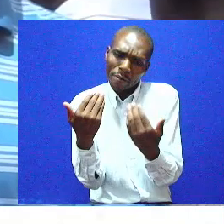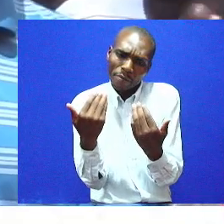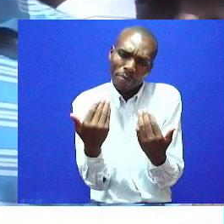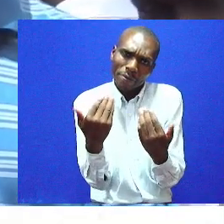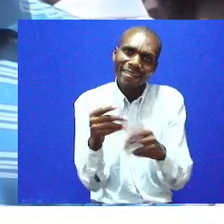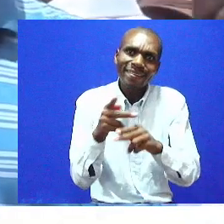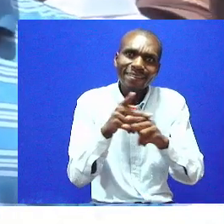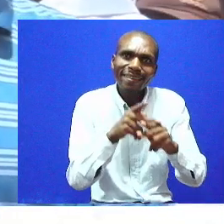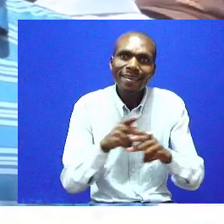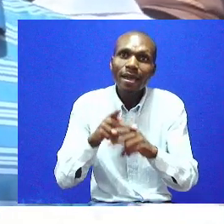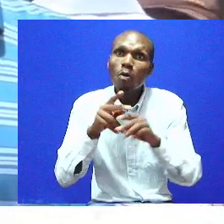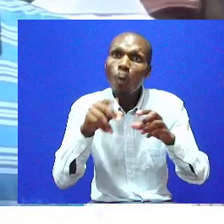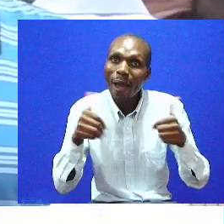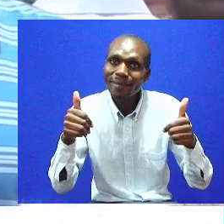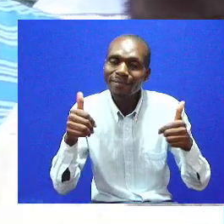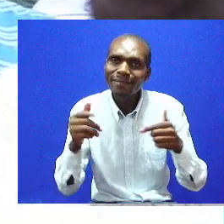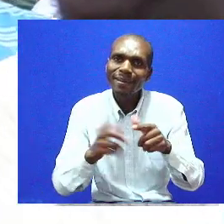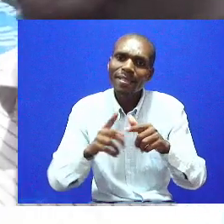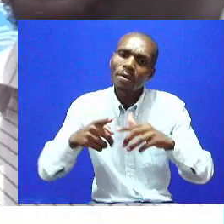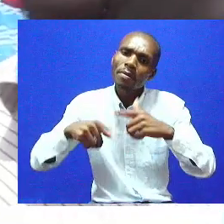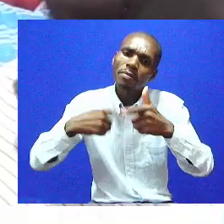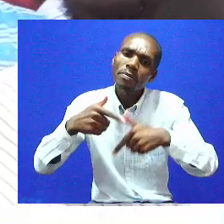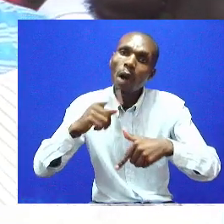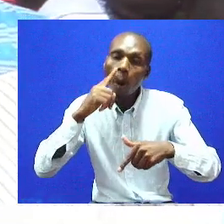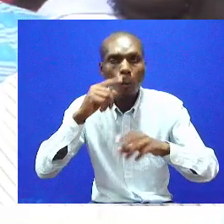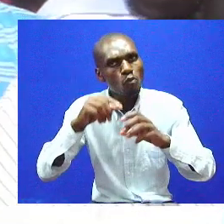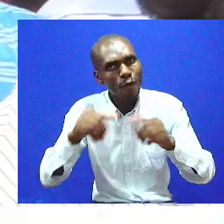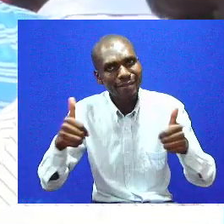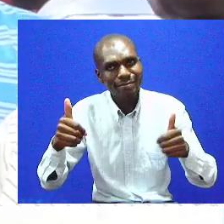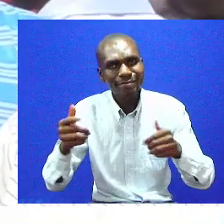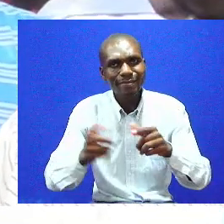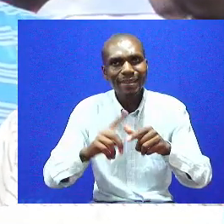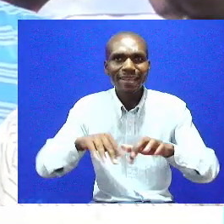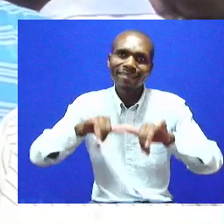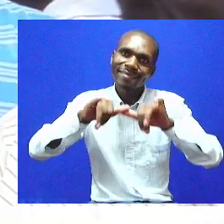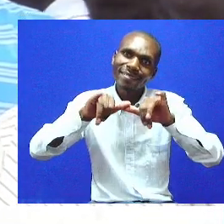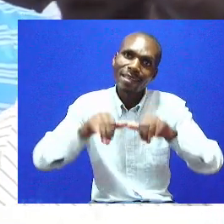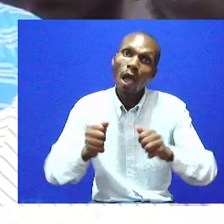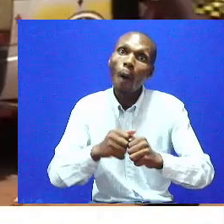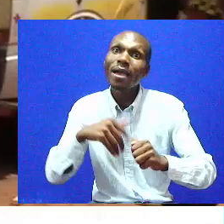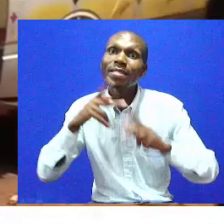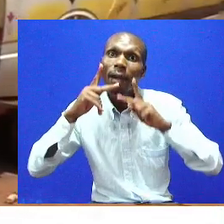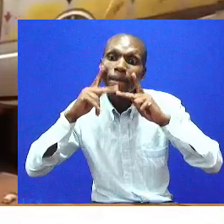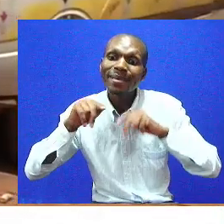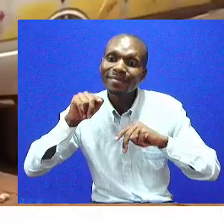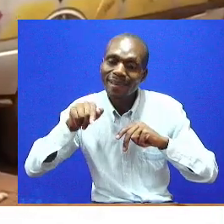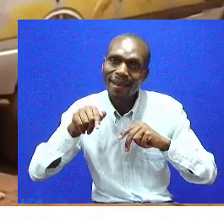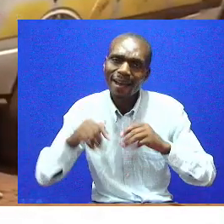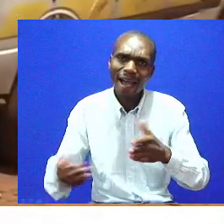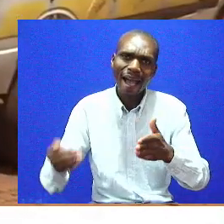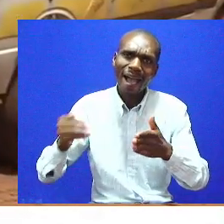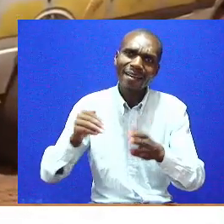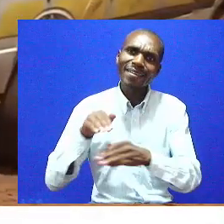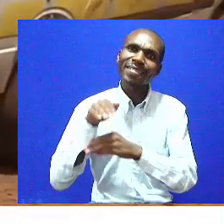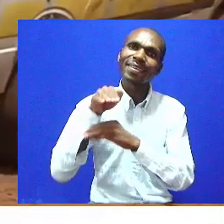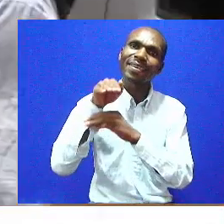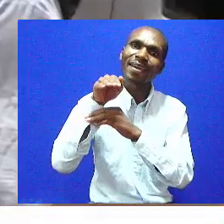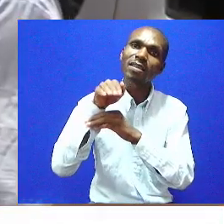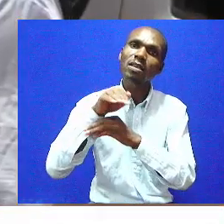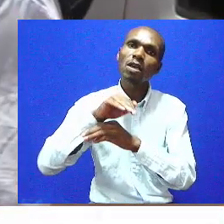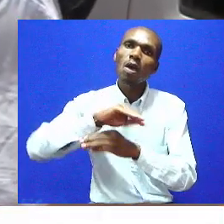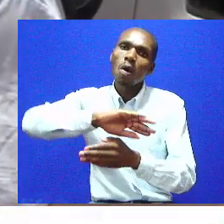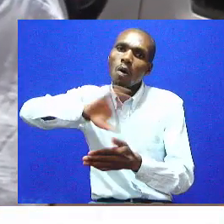waangaliwe mzuri, waende nyumbani mzuri tukae na amani kwa hii town. Bono niko baba bolile bali